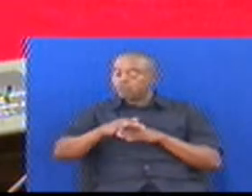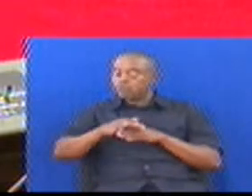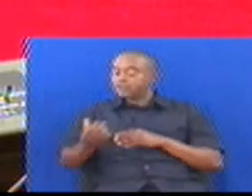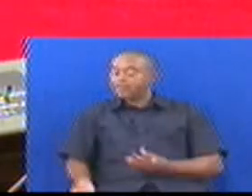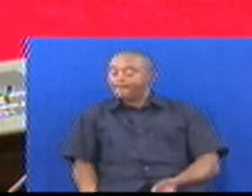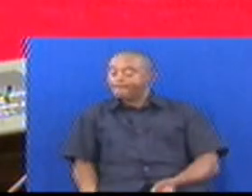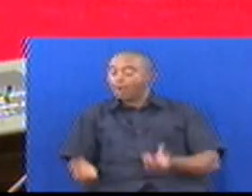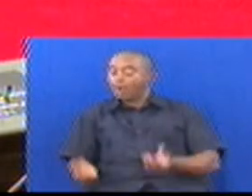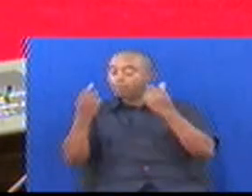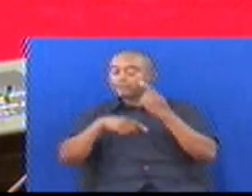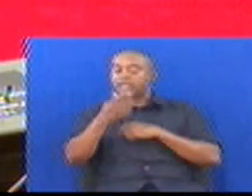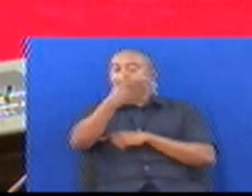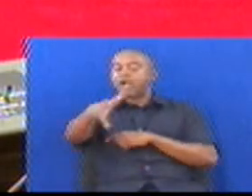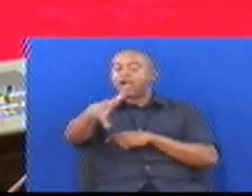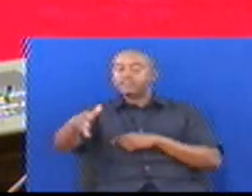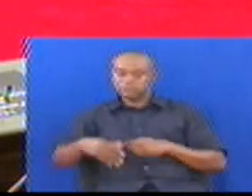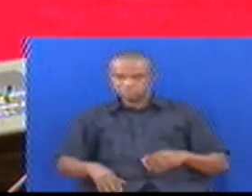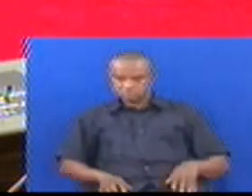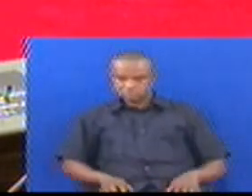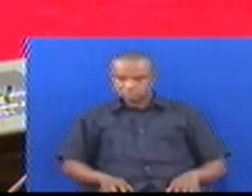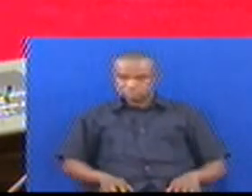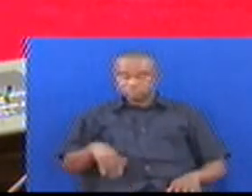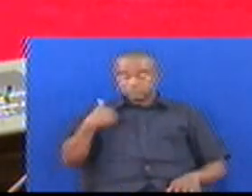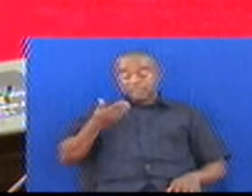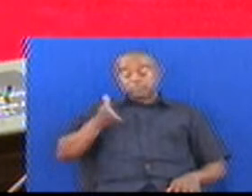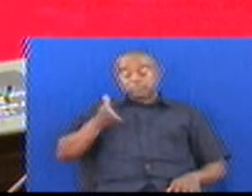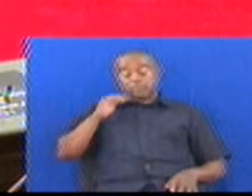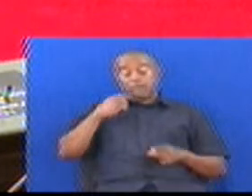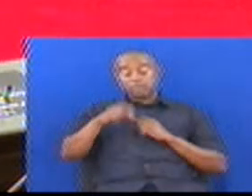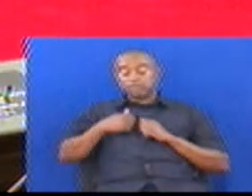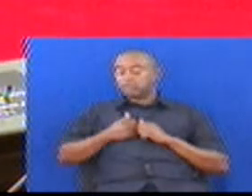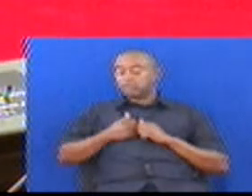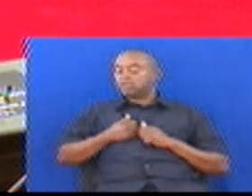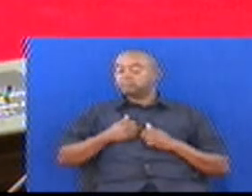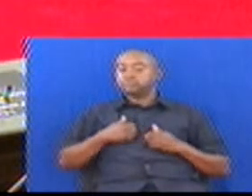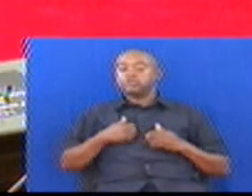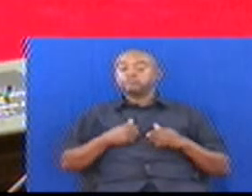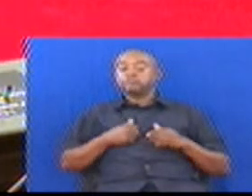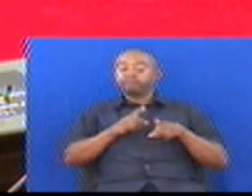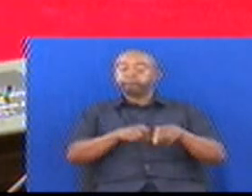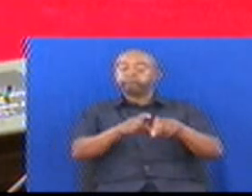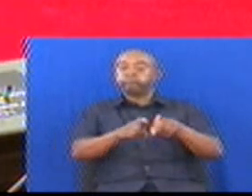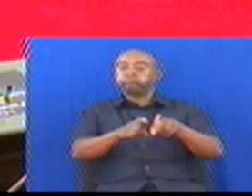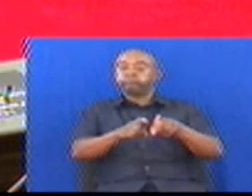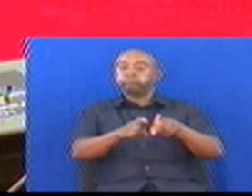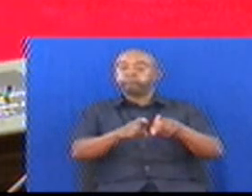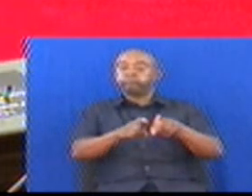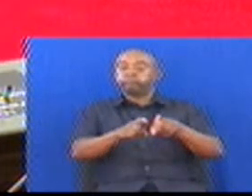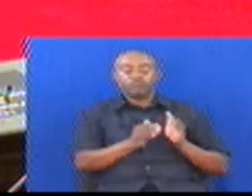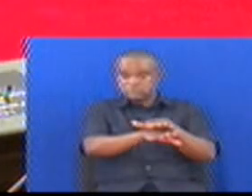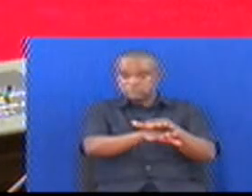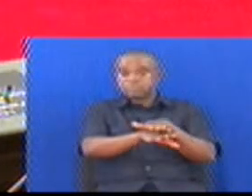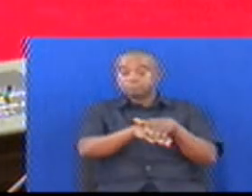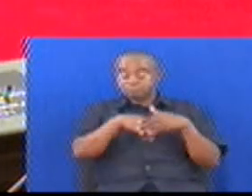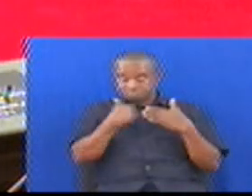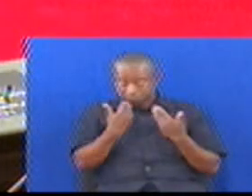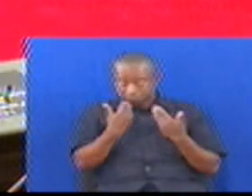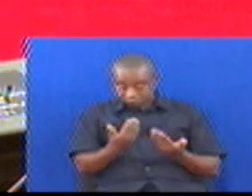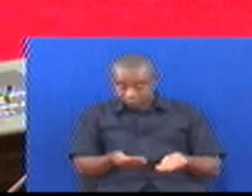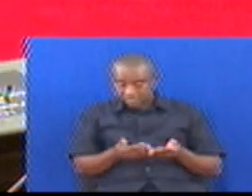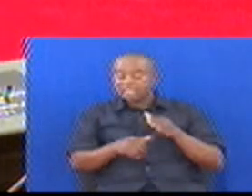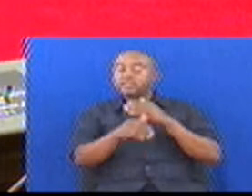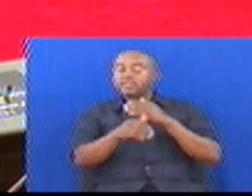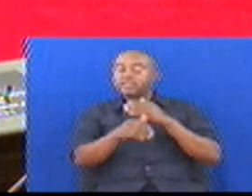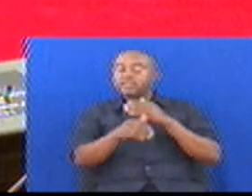bahari. Aidha, serikali imeendelea kuhamasisha uwekezaji katika tasnia uvuvi, ufugaji wa samaki na idadi ya